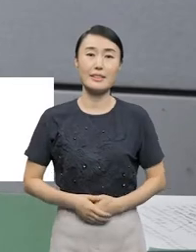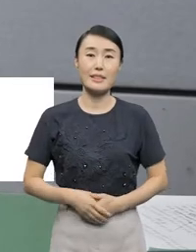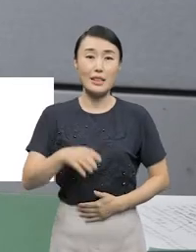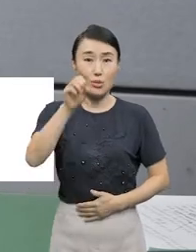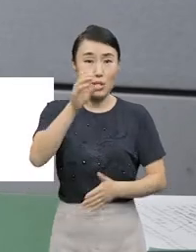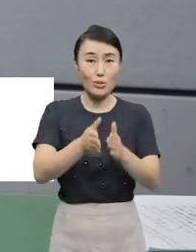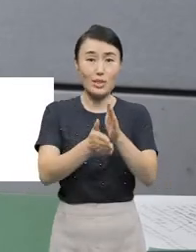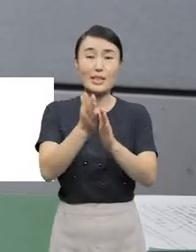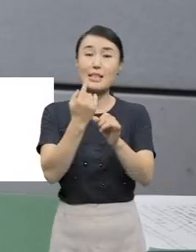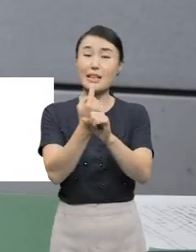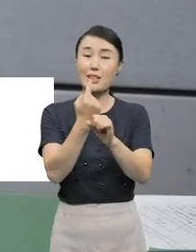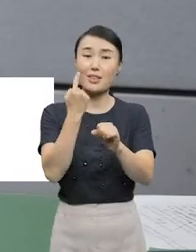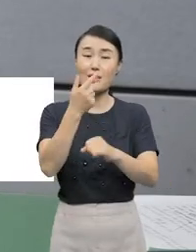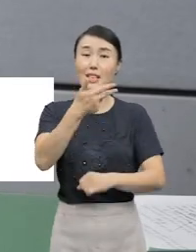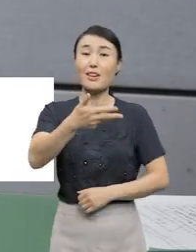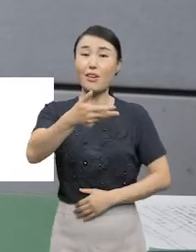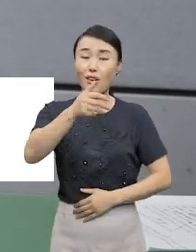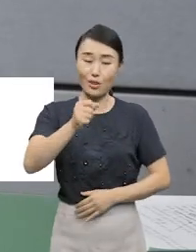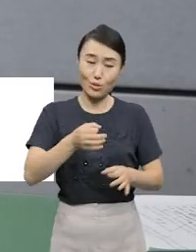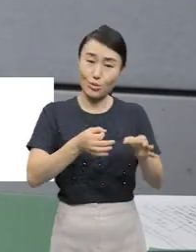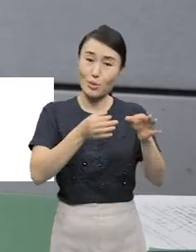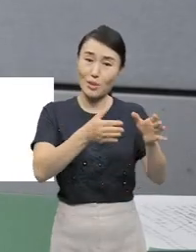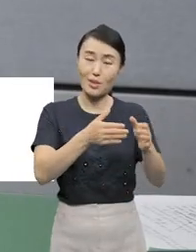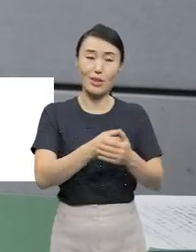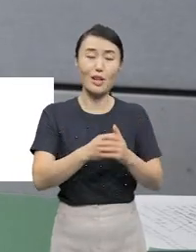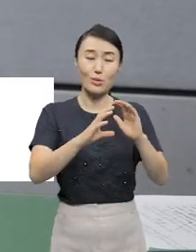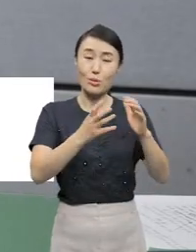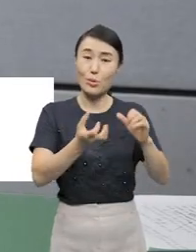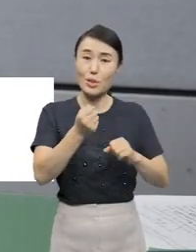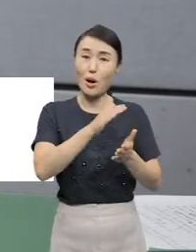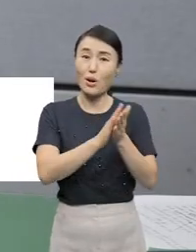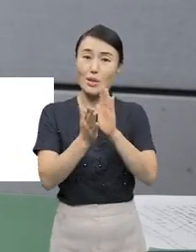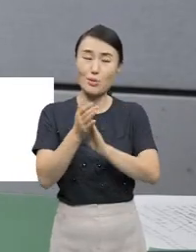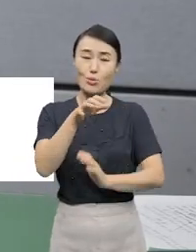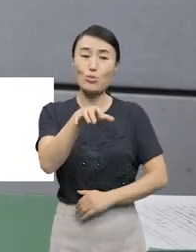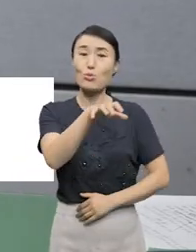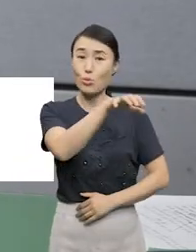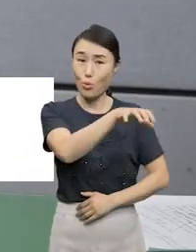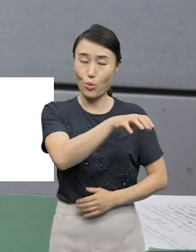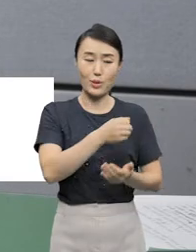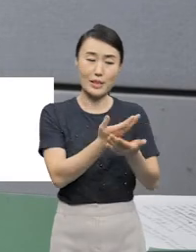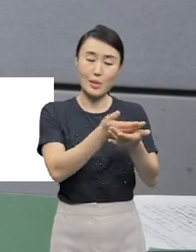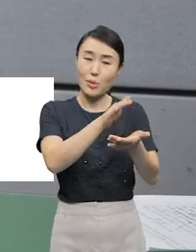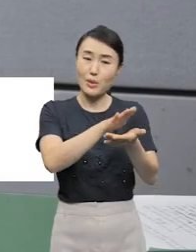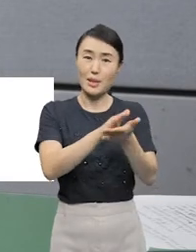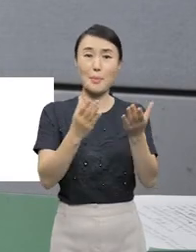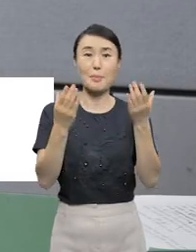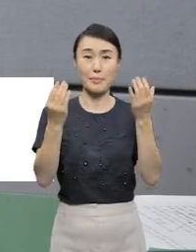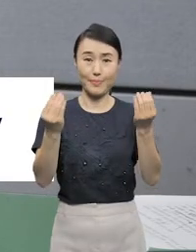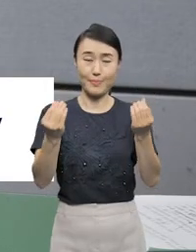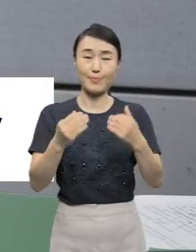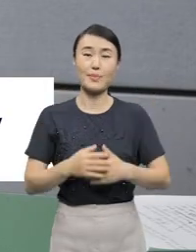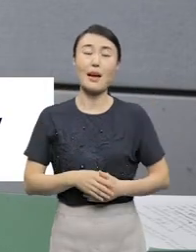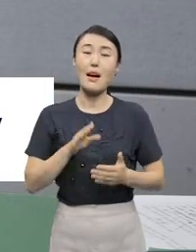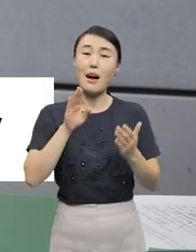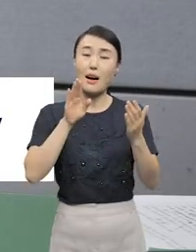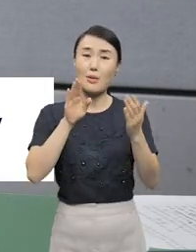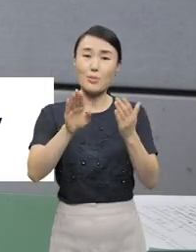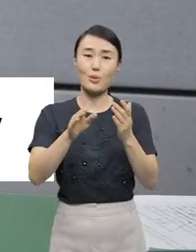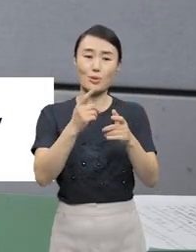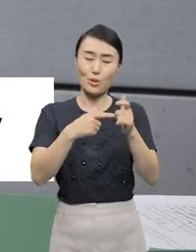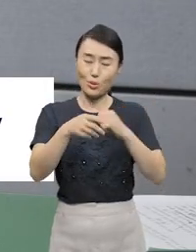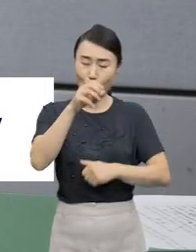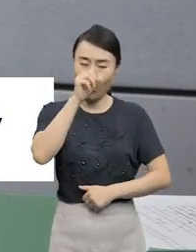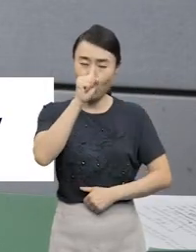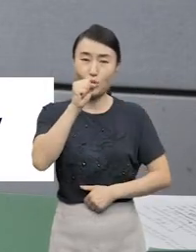우리 시는 지난해 7억 원을 투입해서 국공립 어린이집 두 곳을 리모델링한 바 있습니다. 앞으로도 더